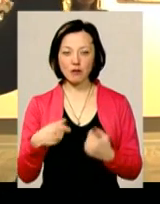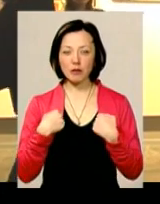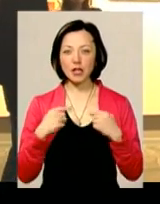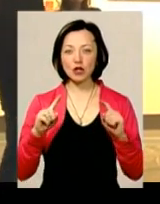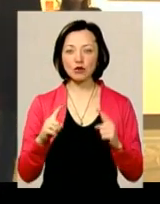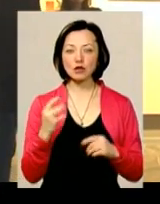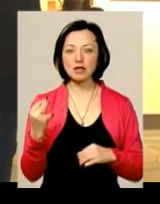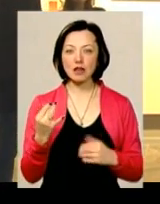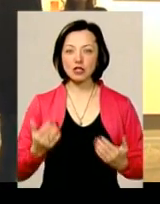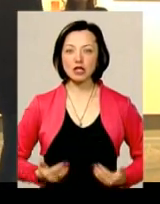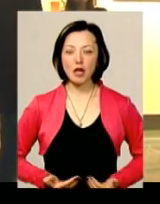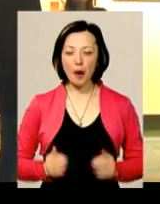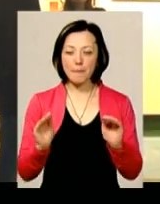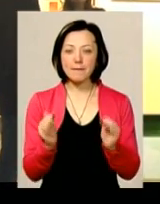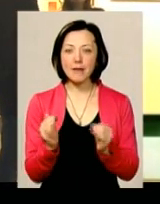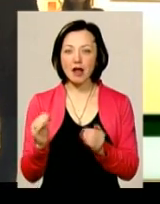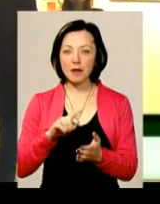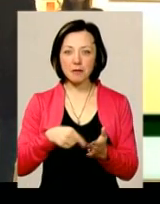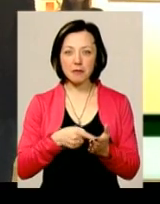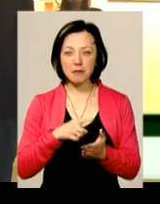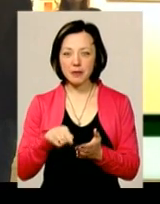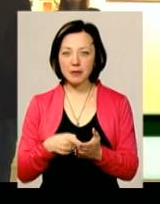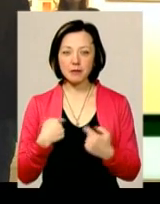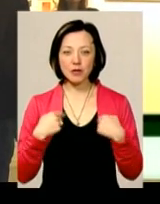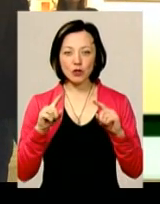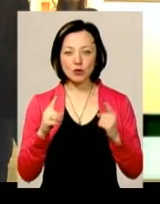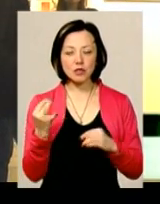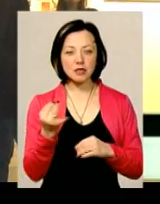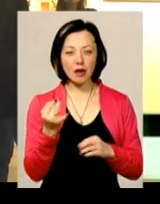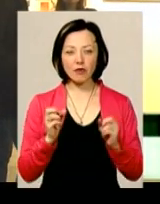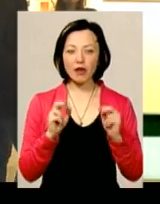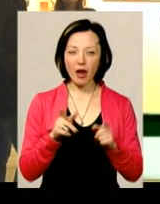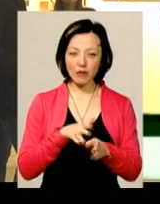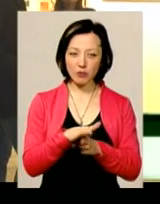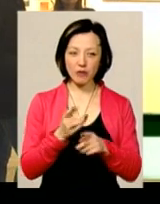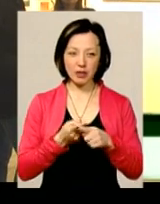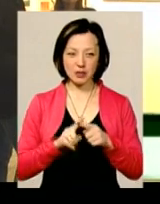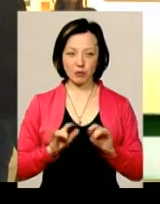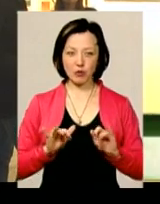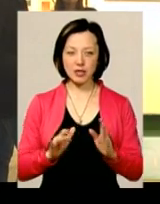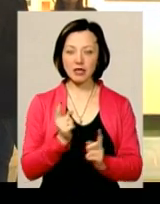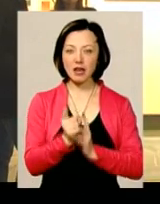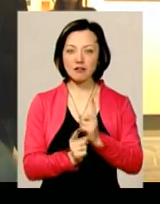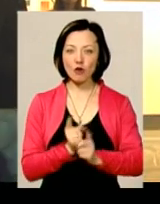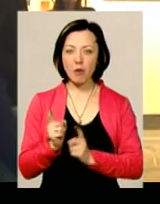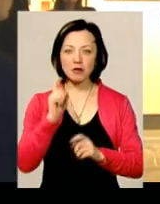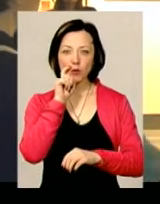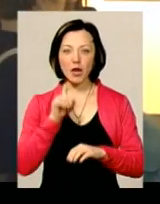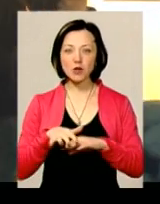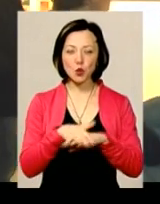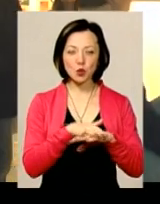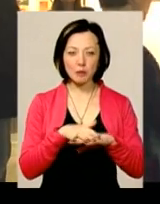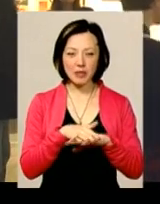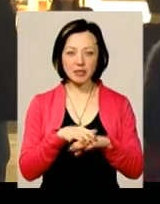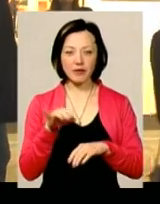цікаве життя малих міст. Мені дуже цікаво, як відбуваються ці процеси трансформації українського суспільства